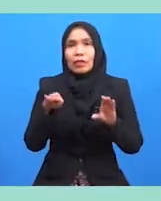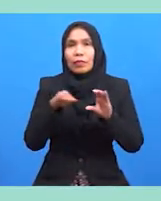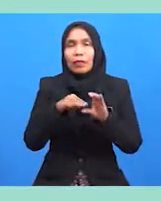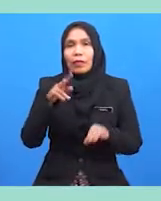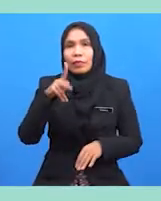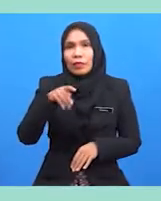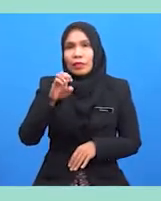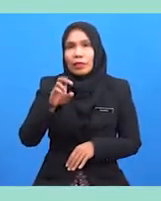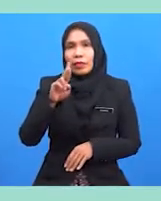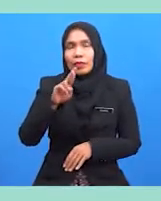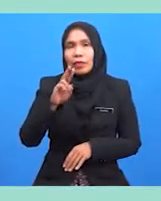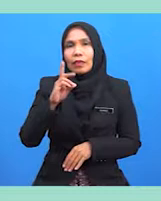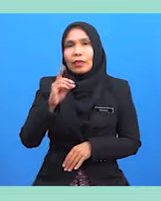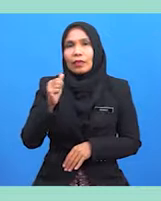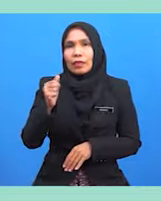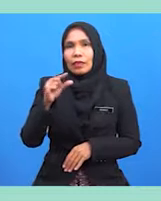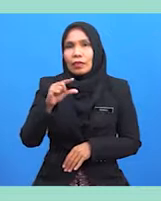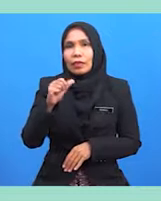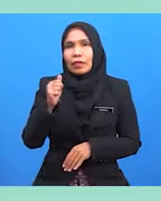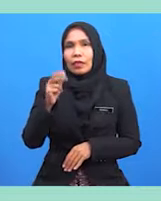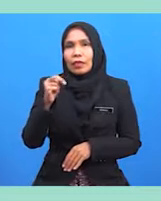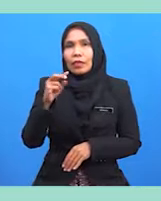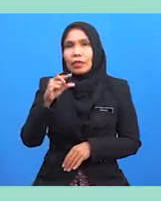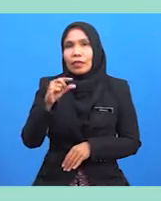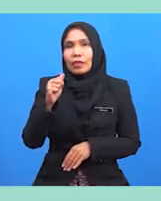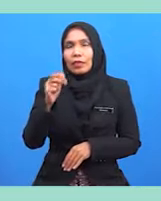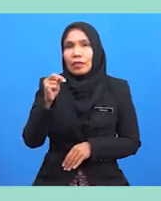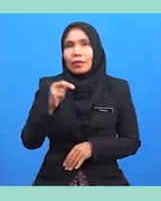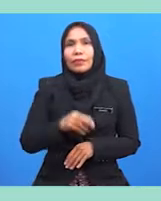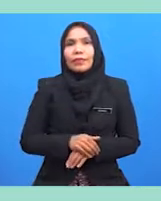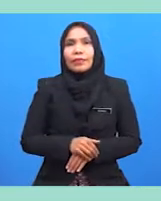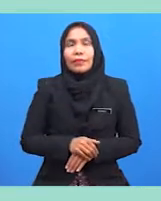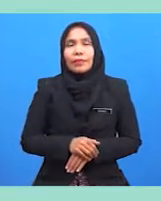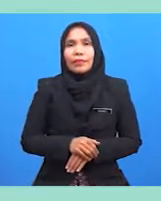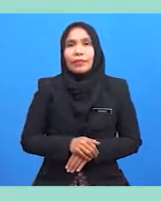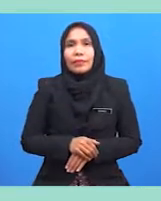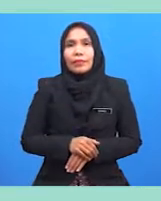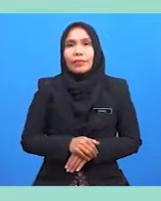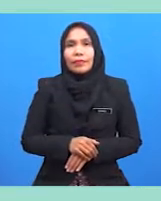dan mengawal kadar faedah pinjaman yang ditunjukkan dalam paparan.